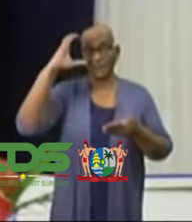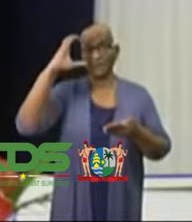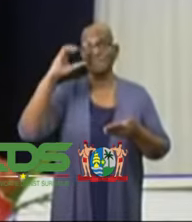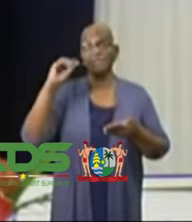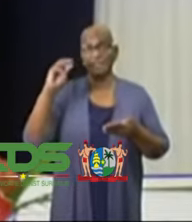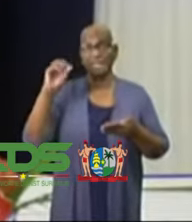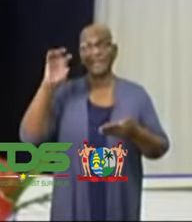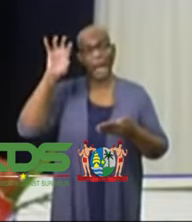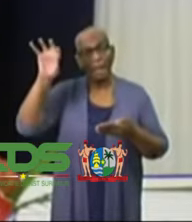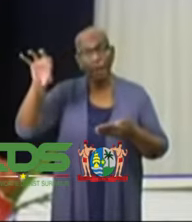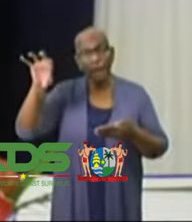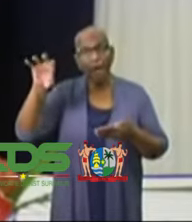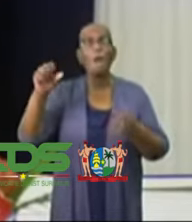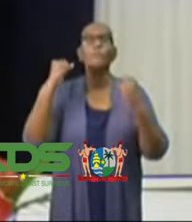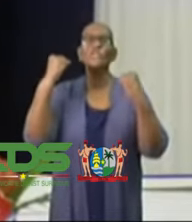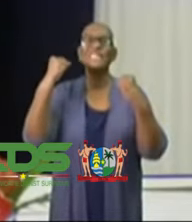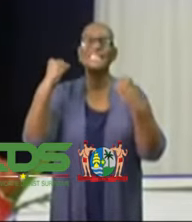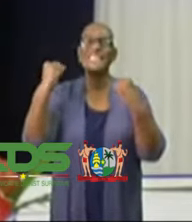worden.